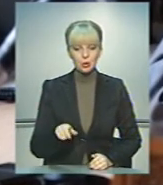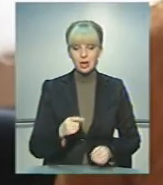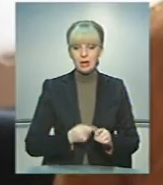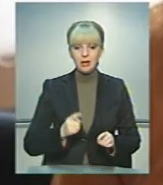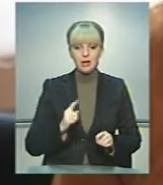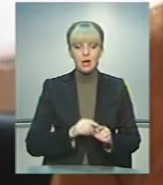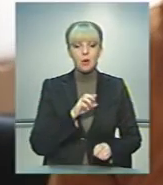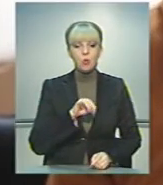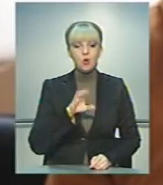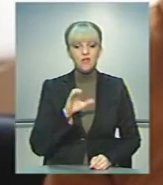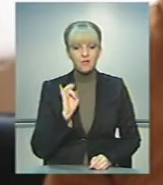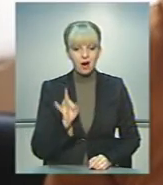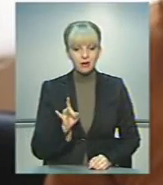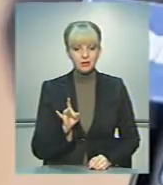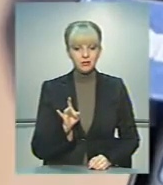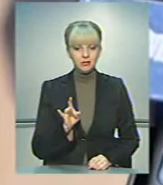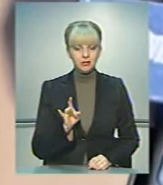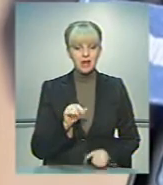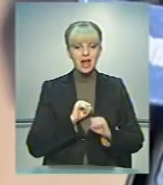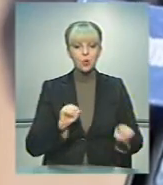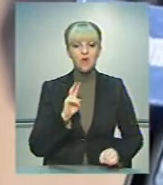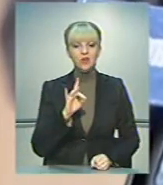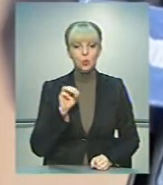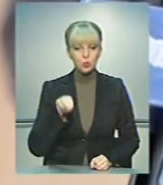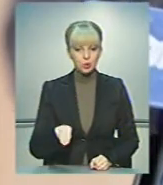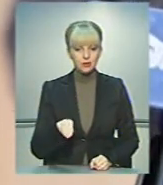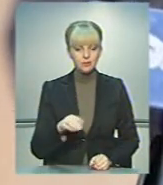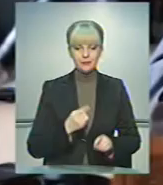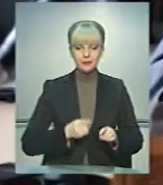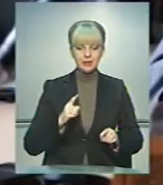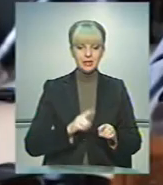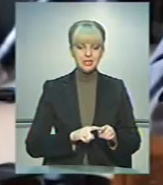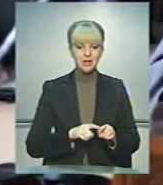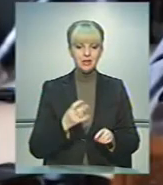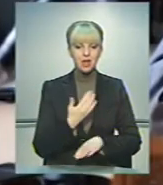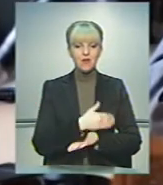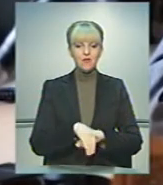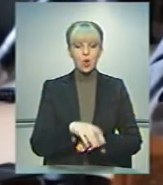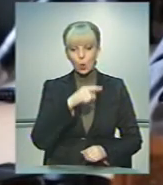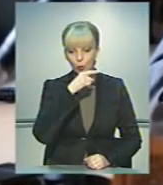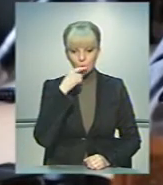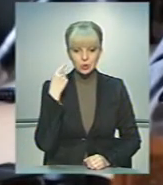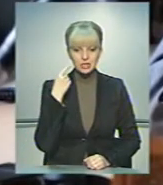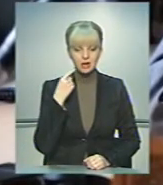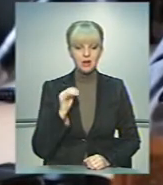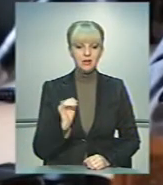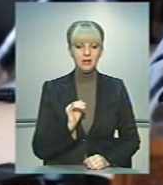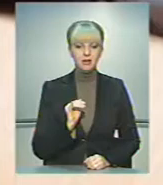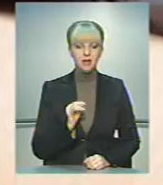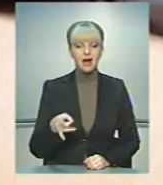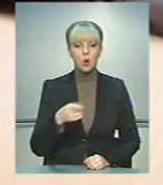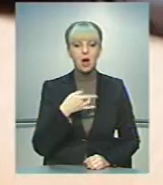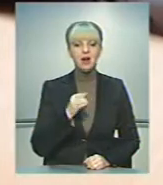Це бульвар Героїв Крут, це на вулиці Руській в